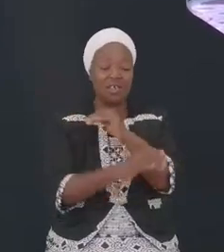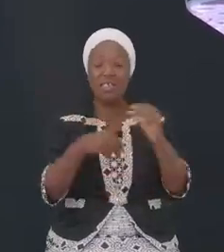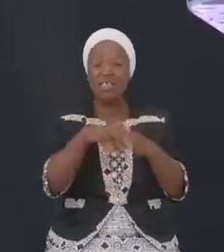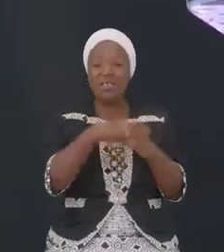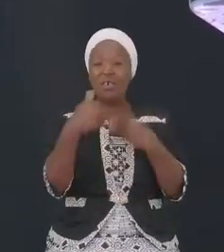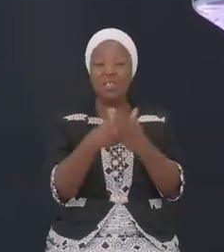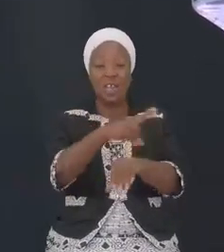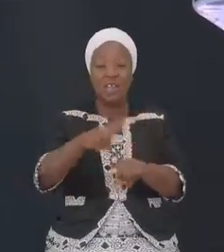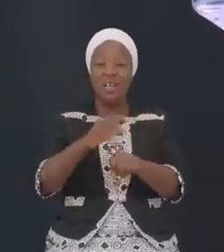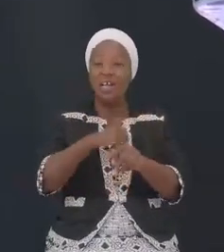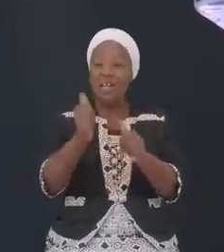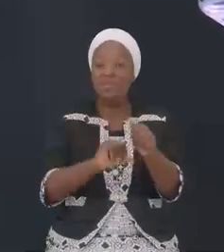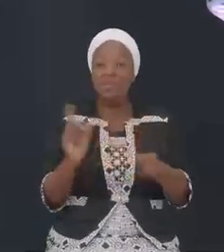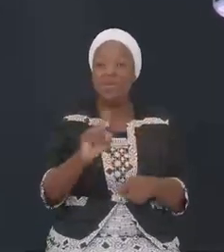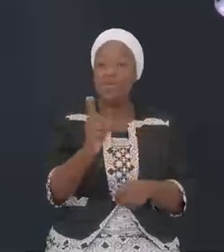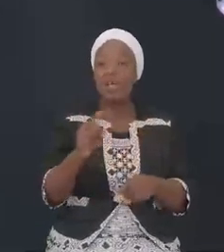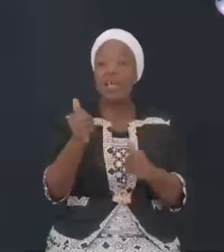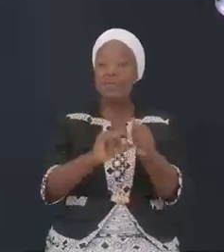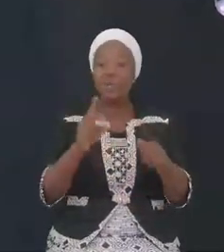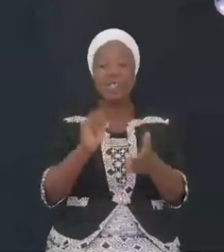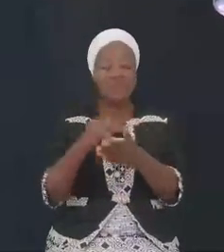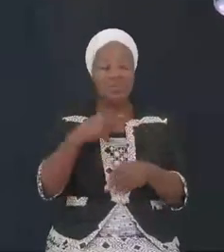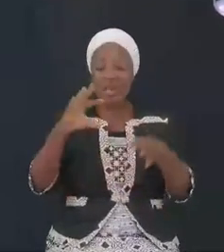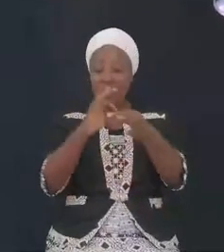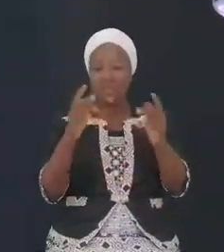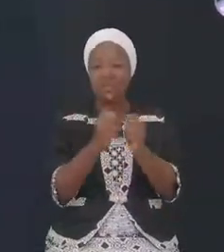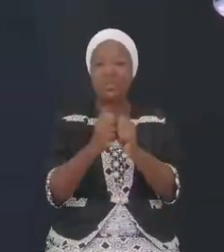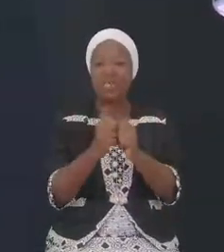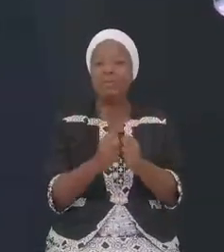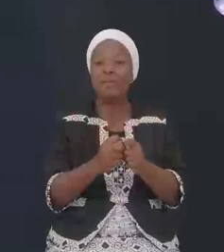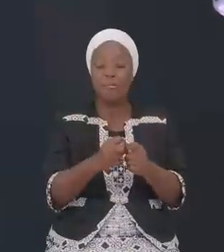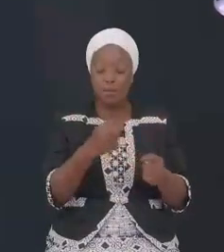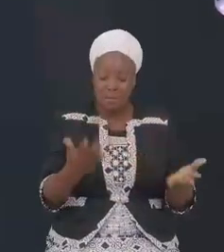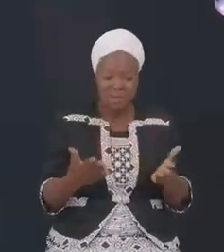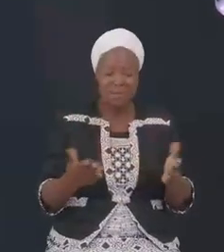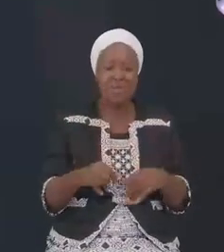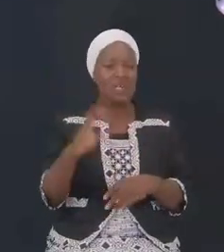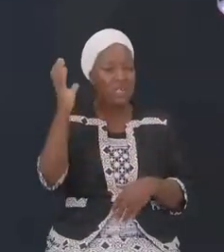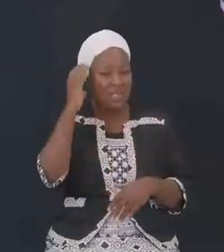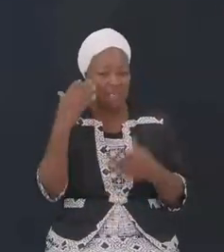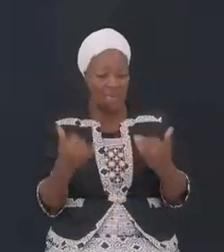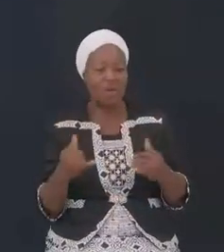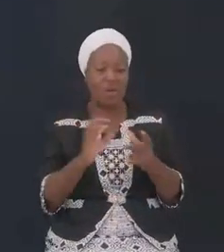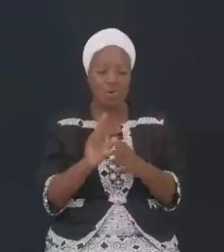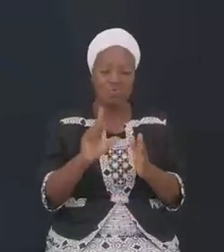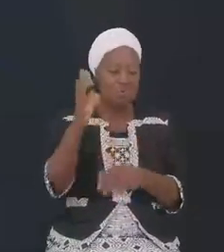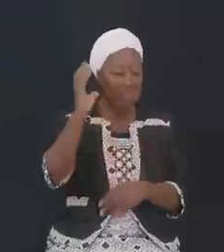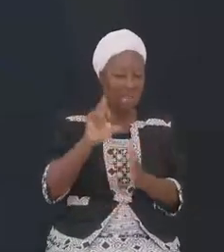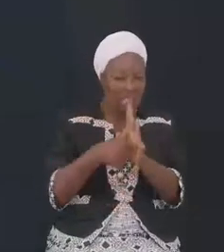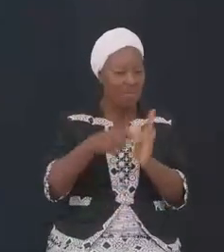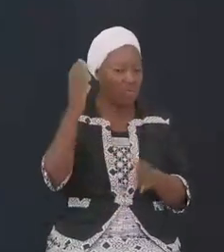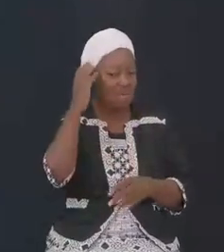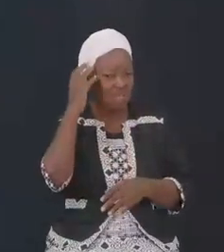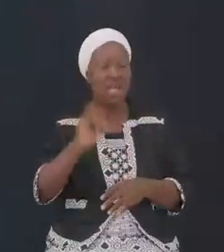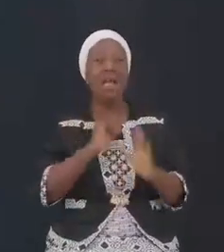nations et partout où nous sommes connectés, que vous soyez en direct ou après, je prie